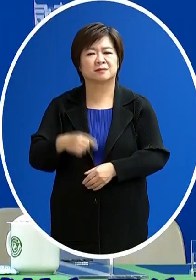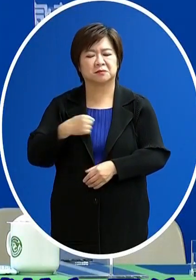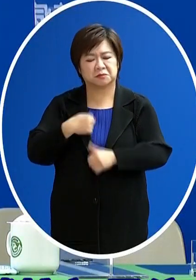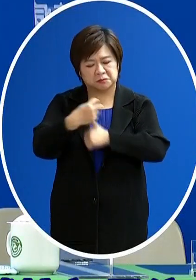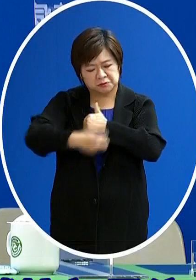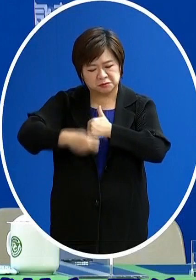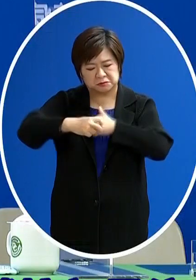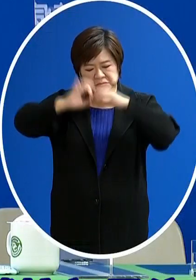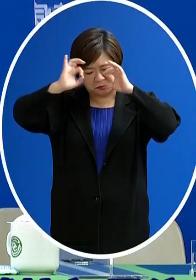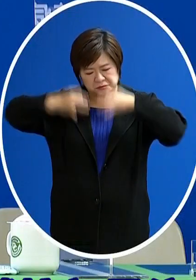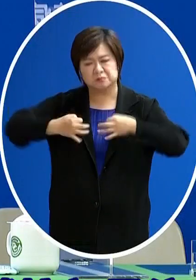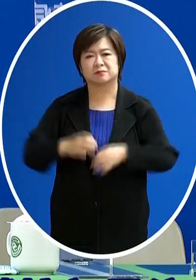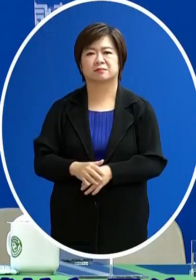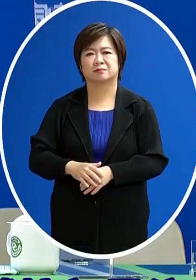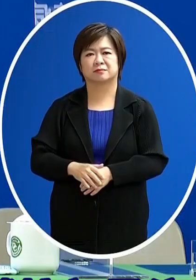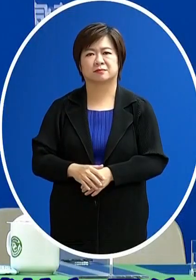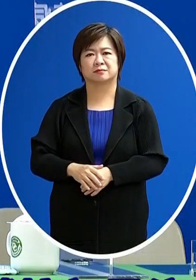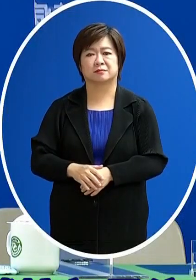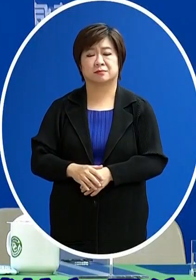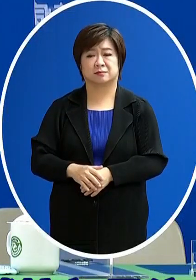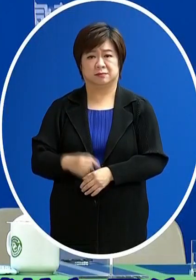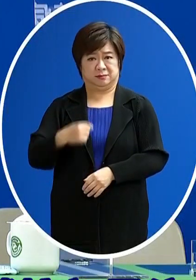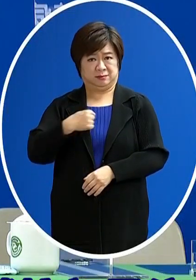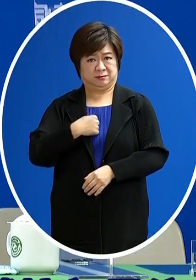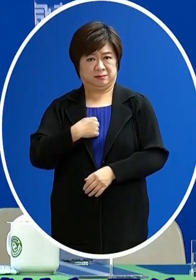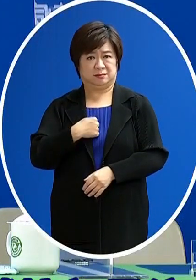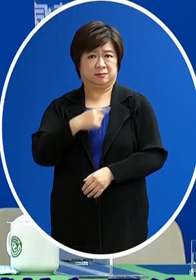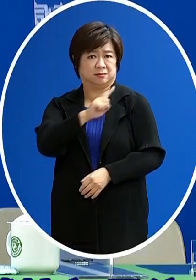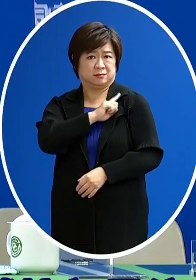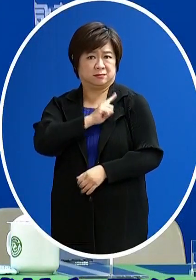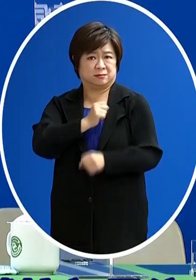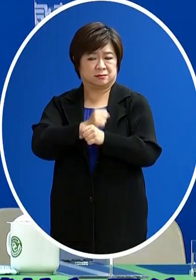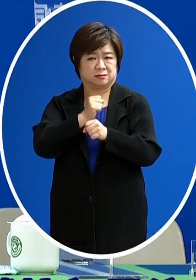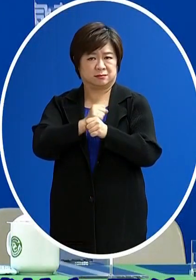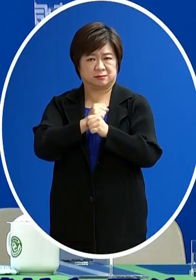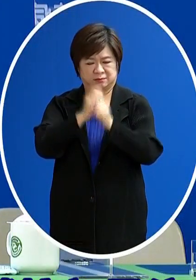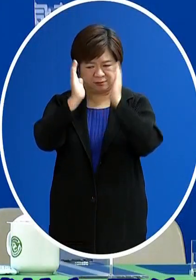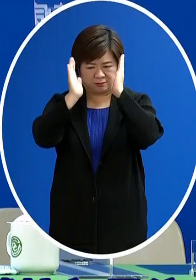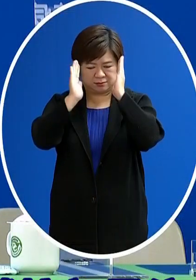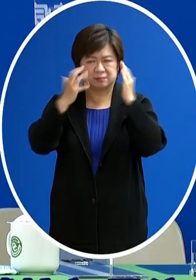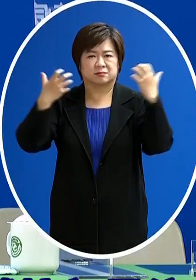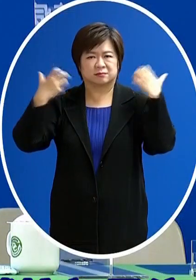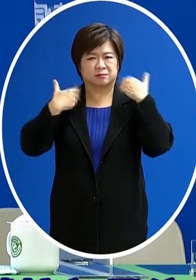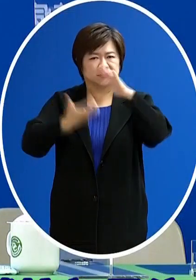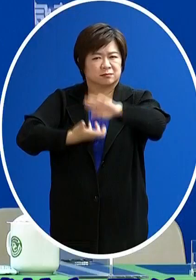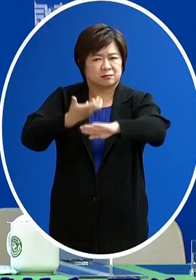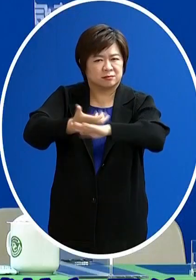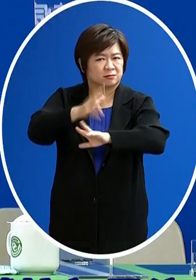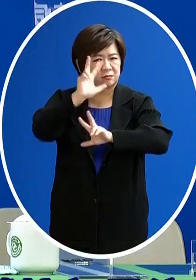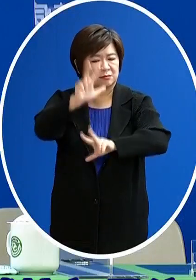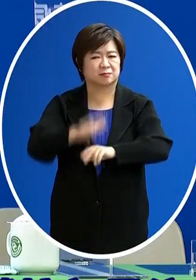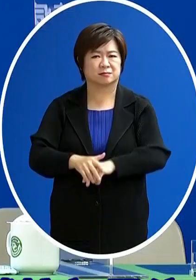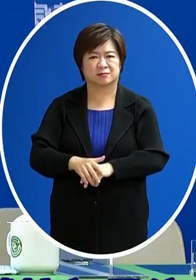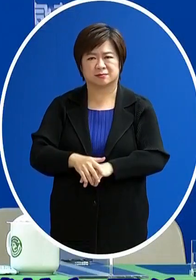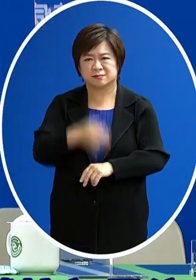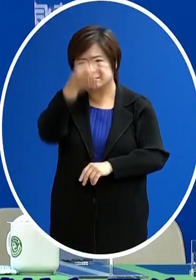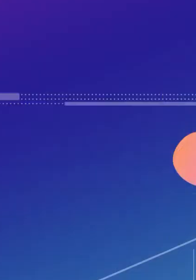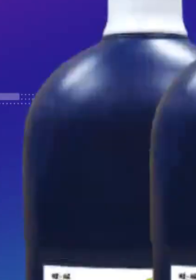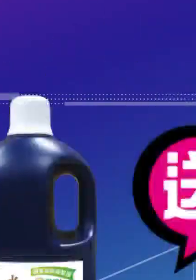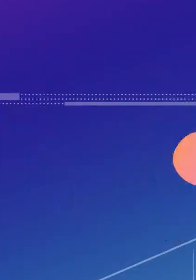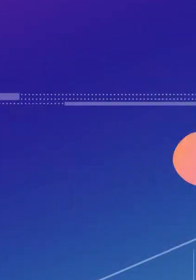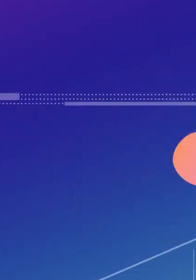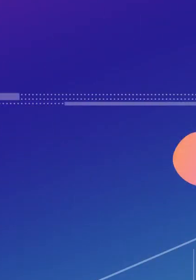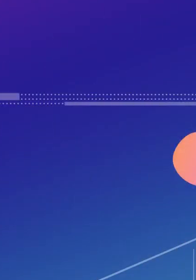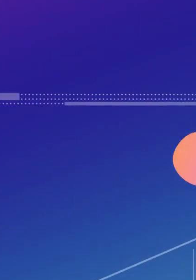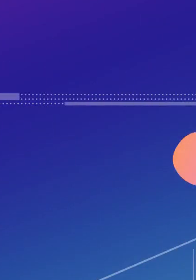讨。那么我想我都是在自己的位置上把这个工作的尽心尽力做好，我从来没有在想说未来的事。